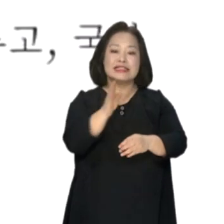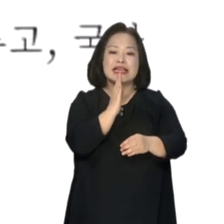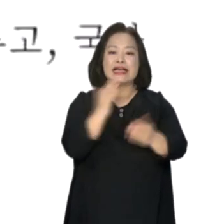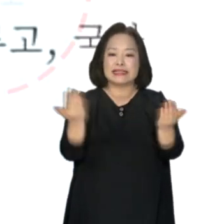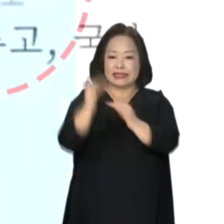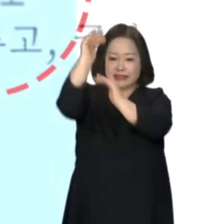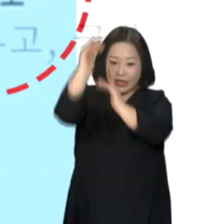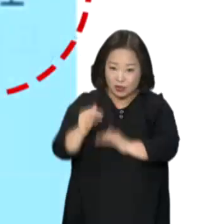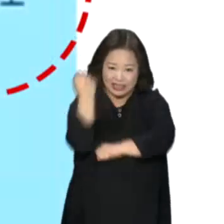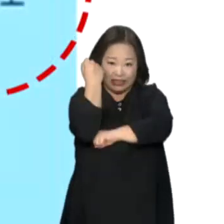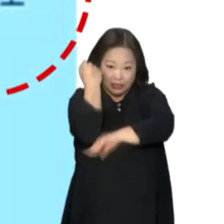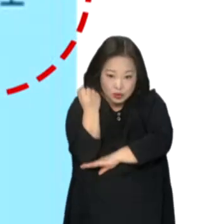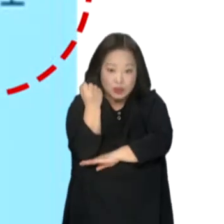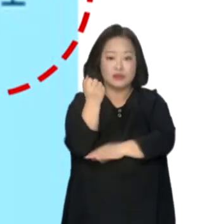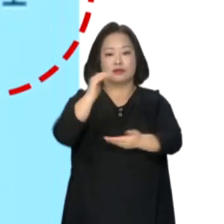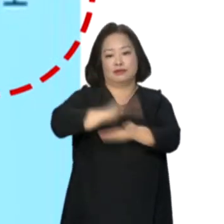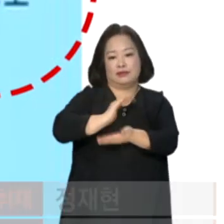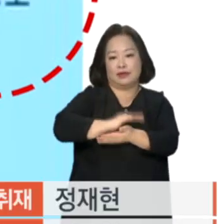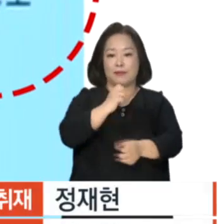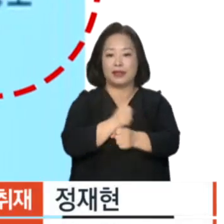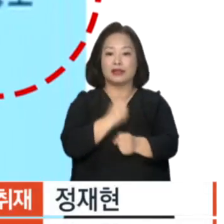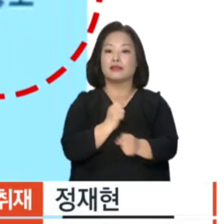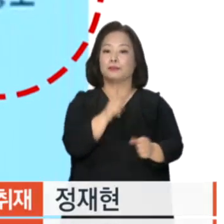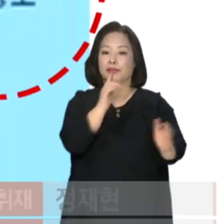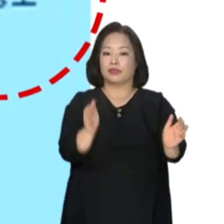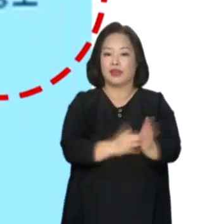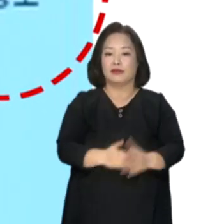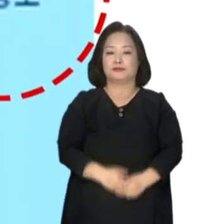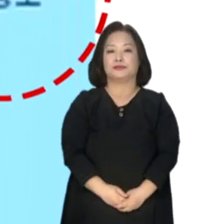교재를 보완하겠다고 덧붙였습니다 연합뉴스 지성림입니다